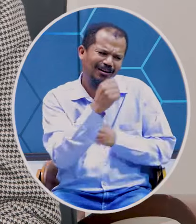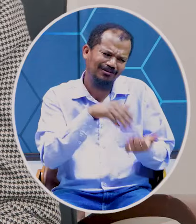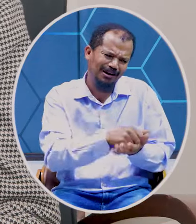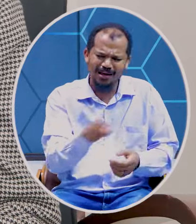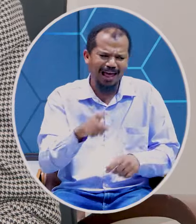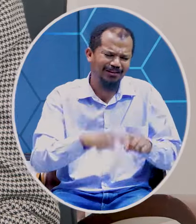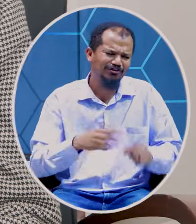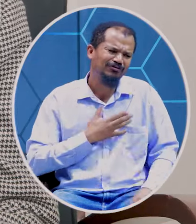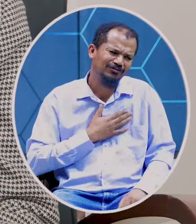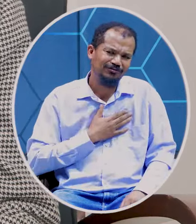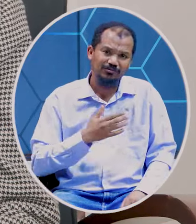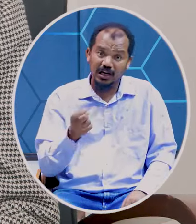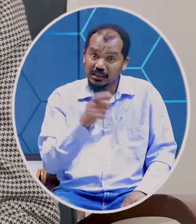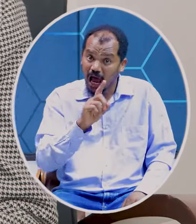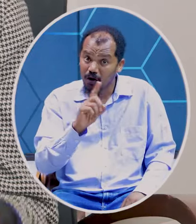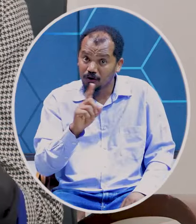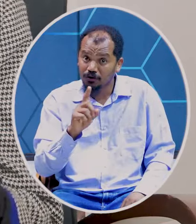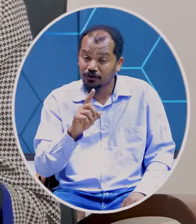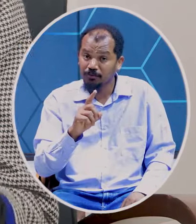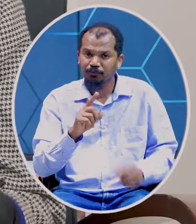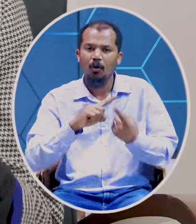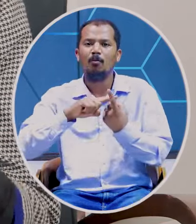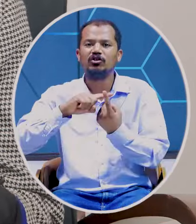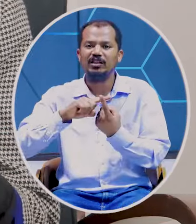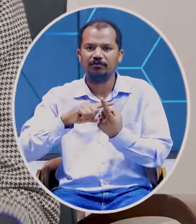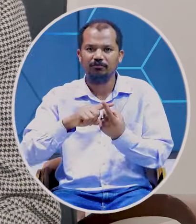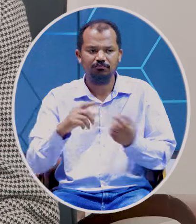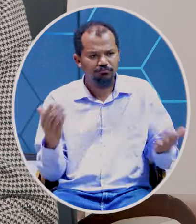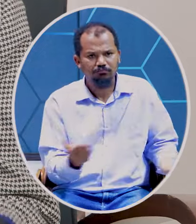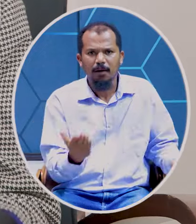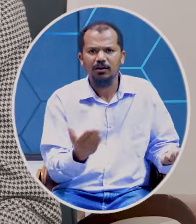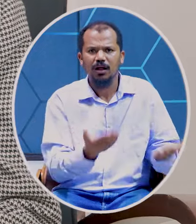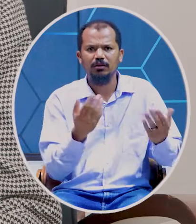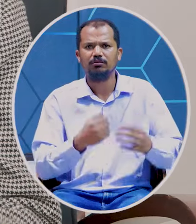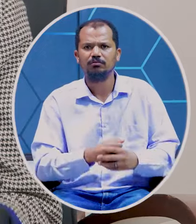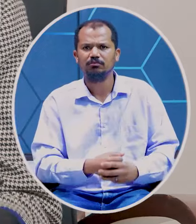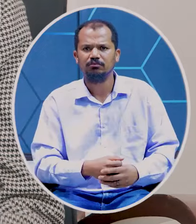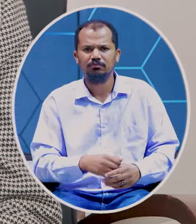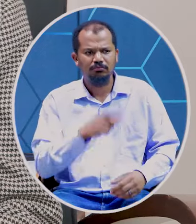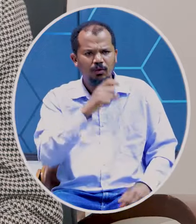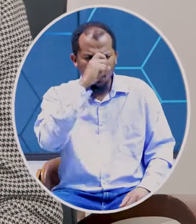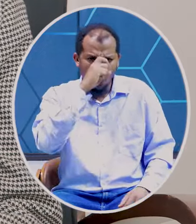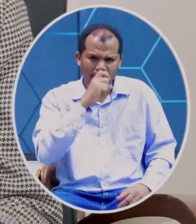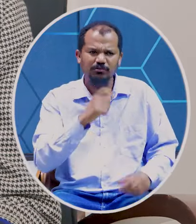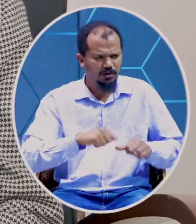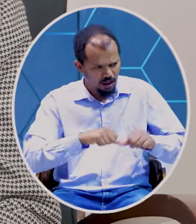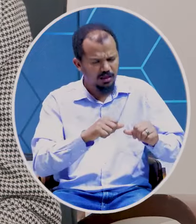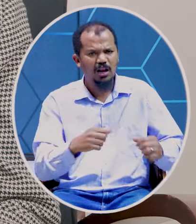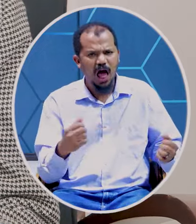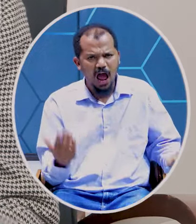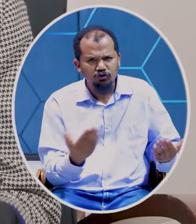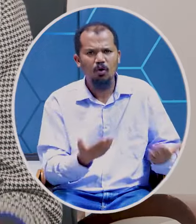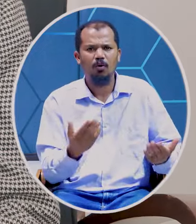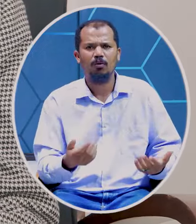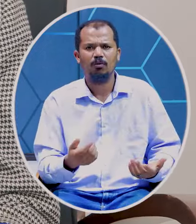አቅም ደክሟል ምናምን ሳይሆን በፖዘቲቭሊ ኢንካሬጅ ማድረግ ማበረታታት ማጎበዝ ቀጥል